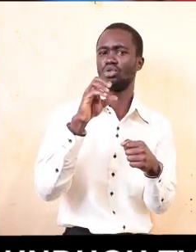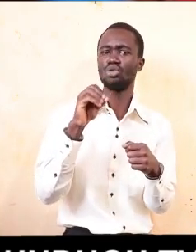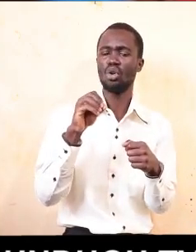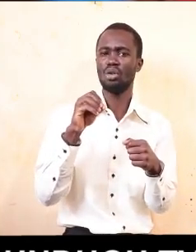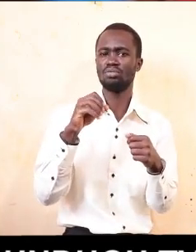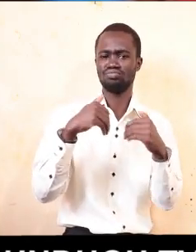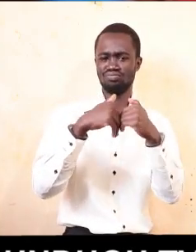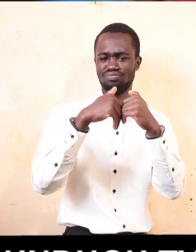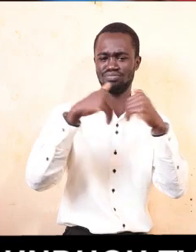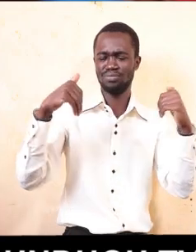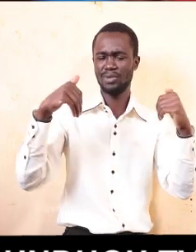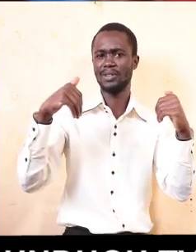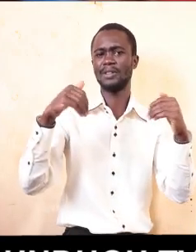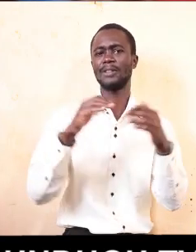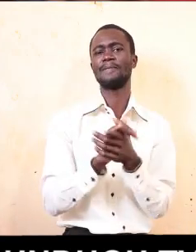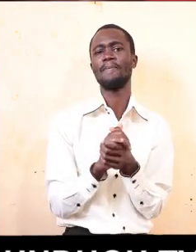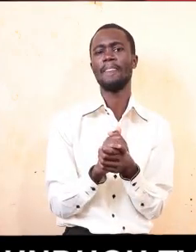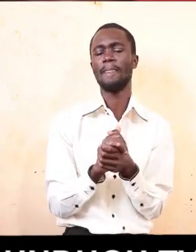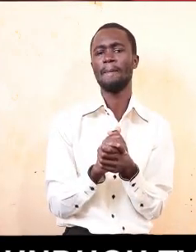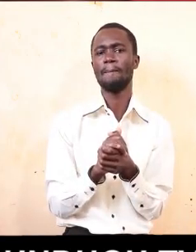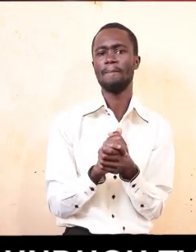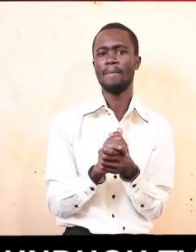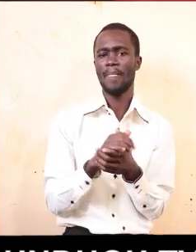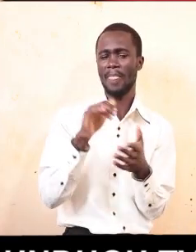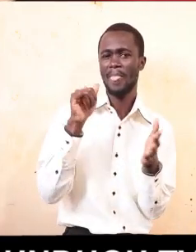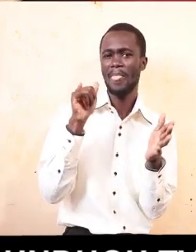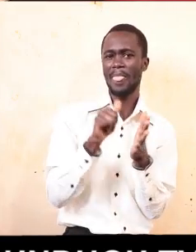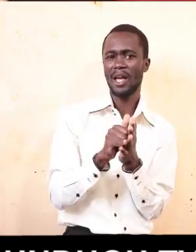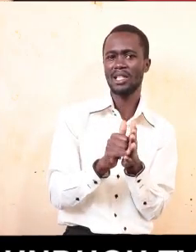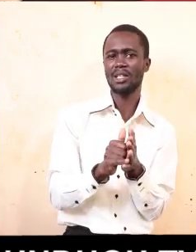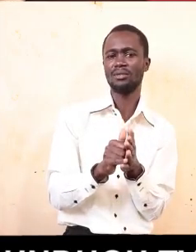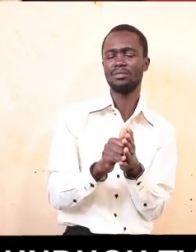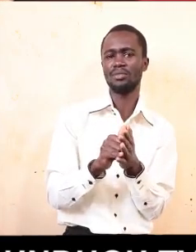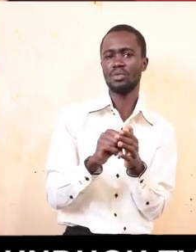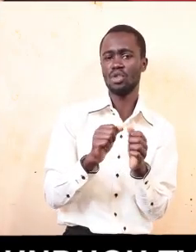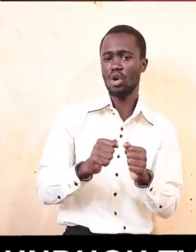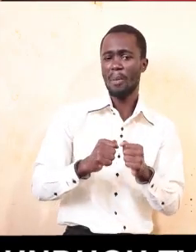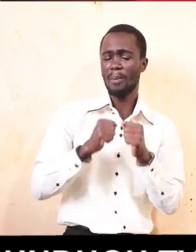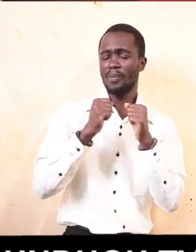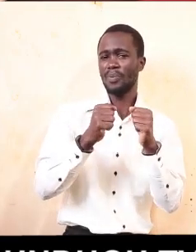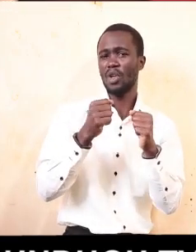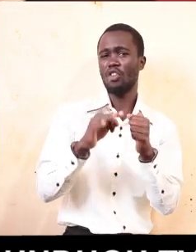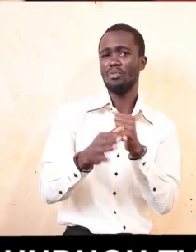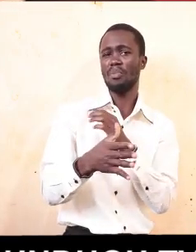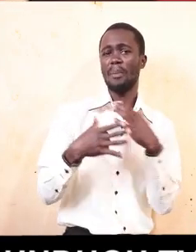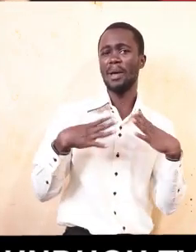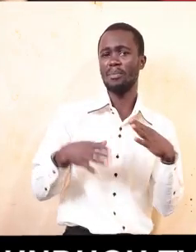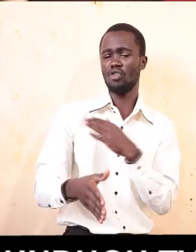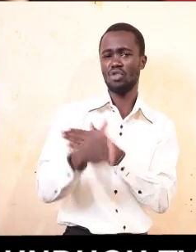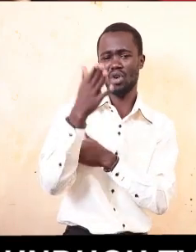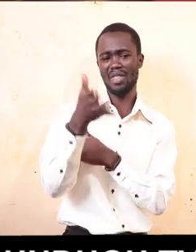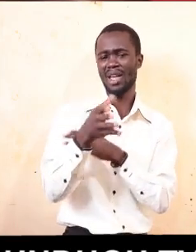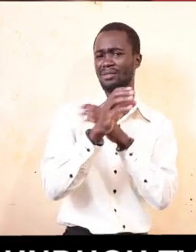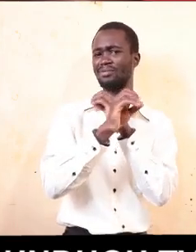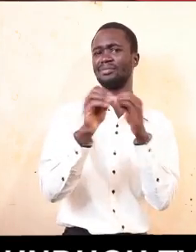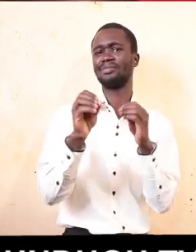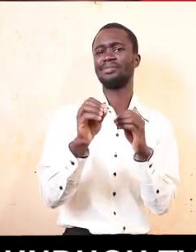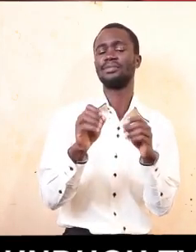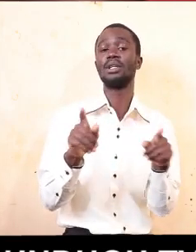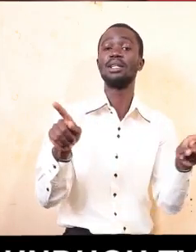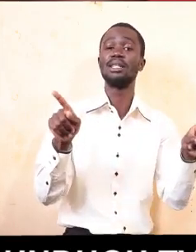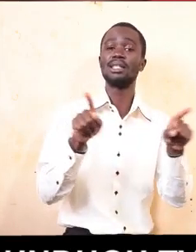watawanya ili nguvu na uwezo wa watu wa Mungu usiwepo. Na